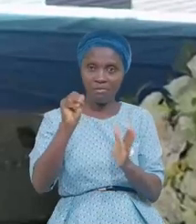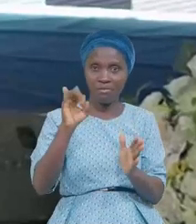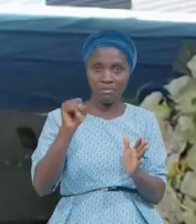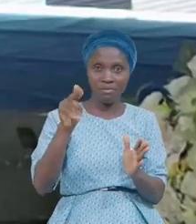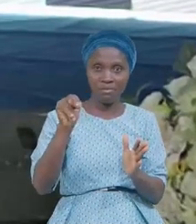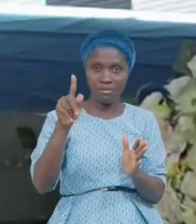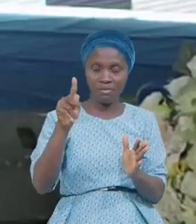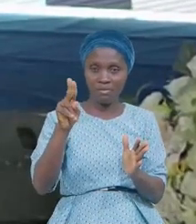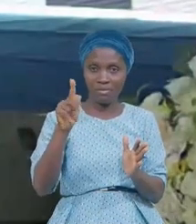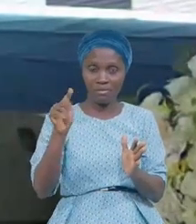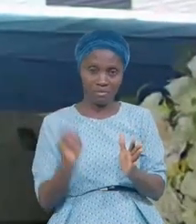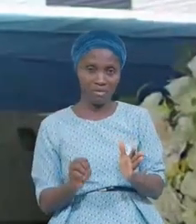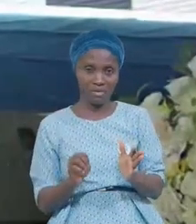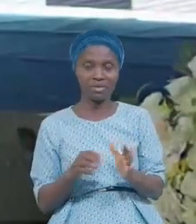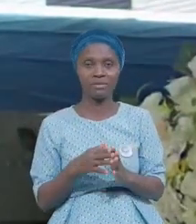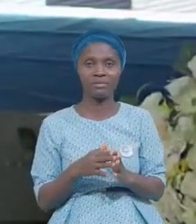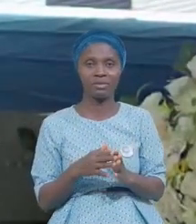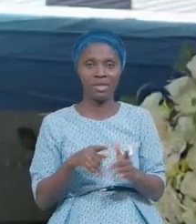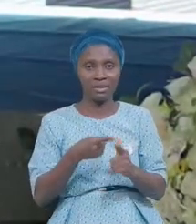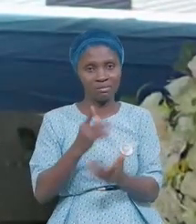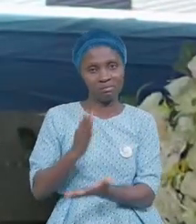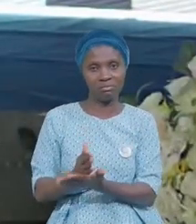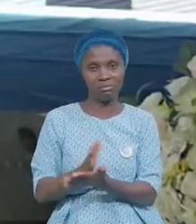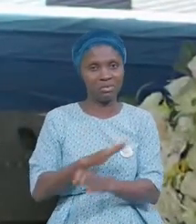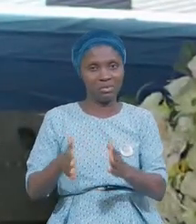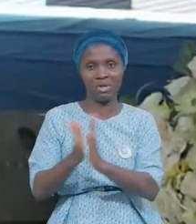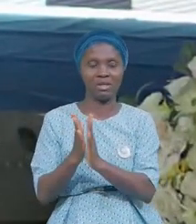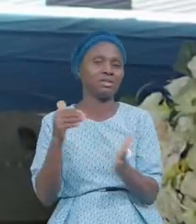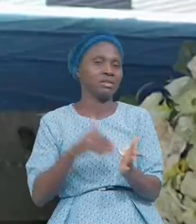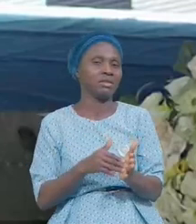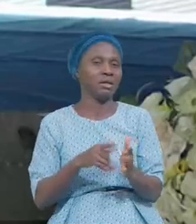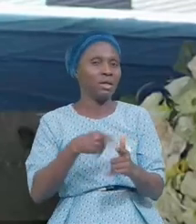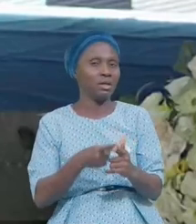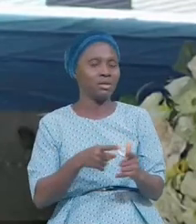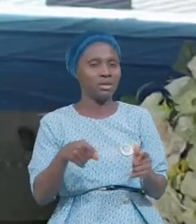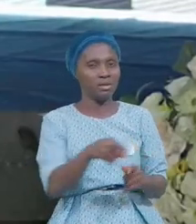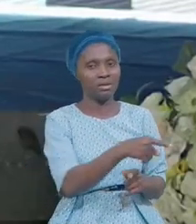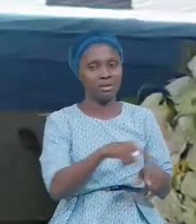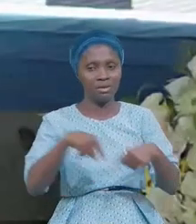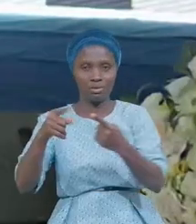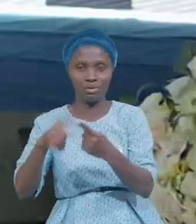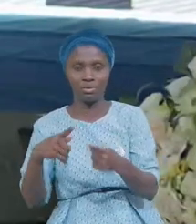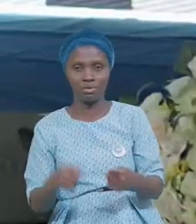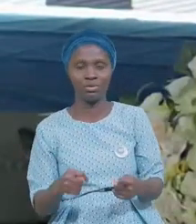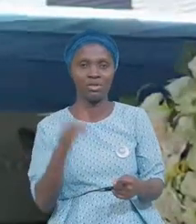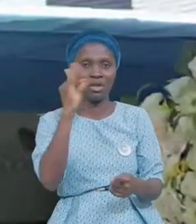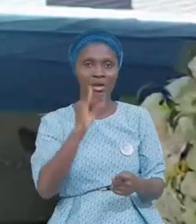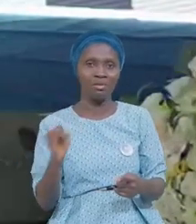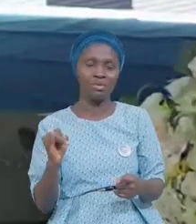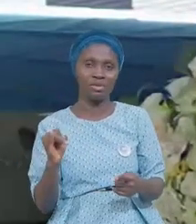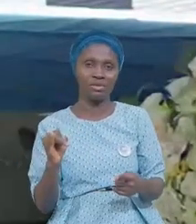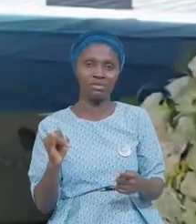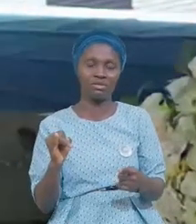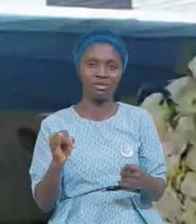ne demandent plus. Et ils vont sur le champ. Et les défis qu'ils voient là-bas sont